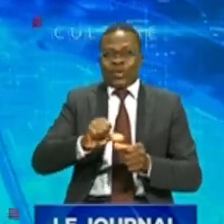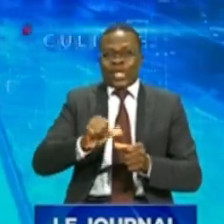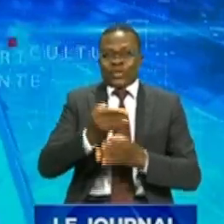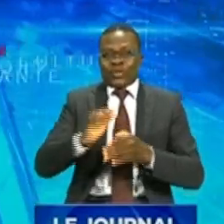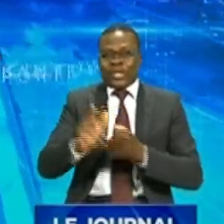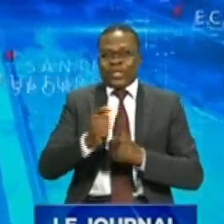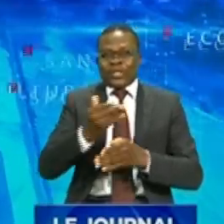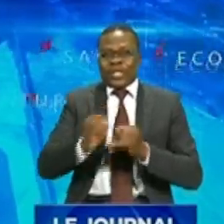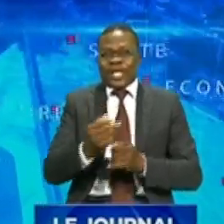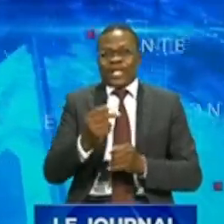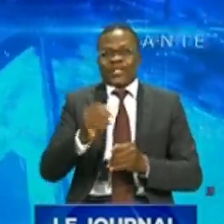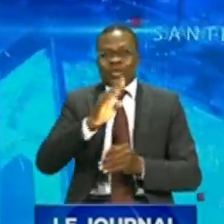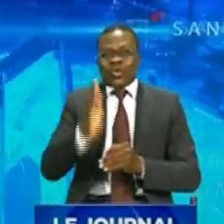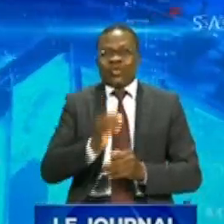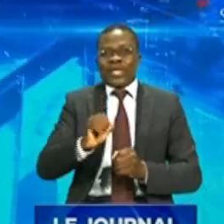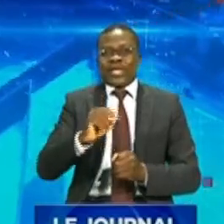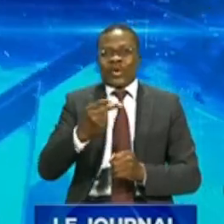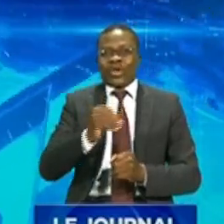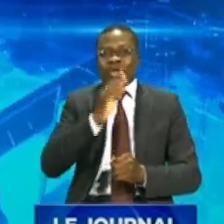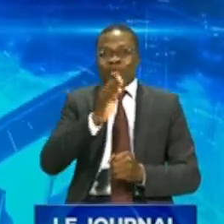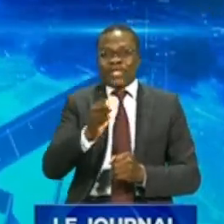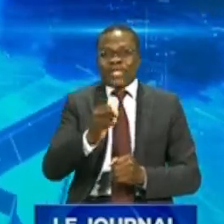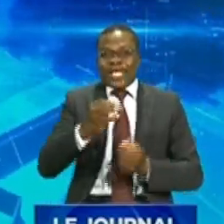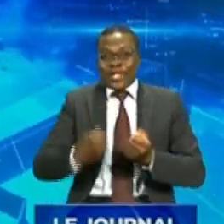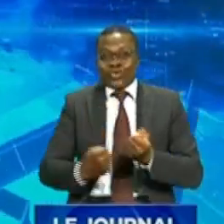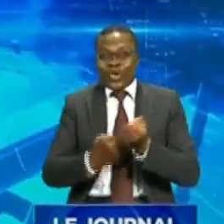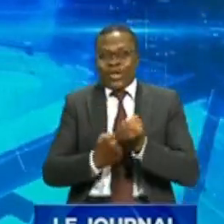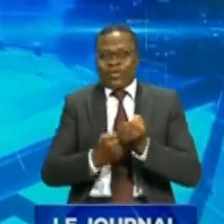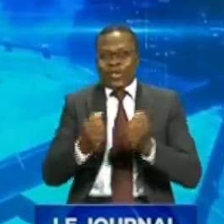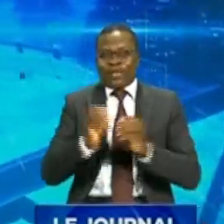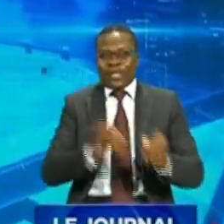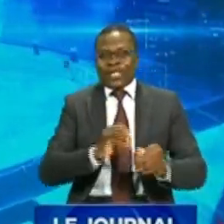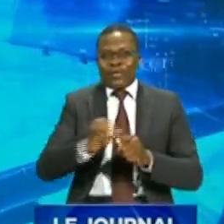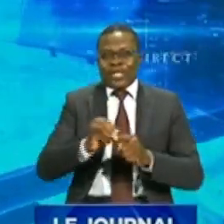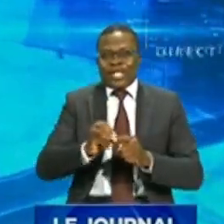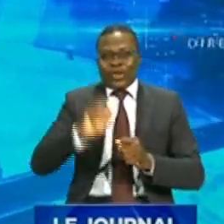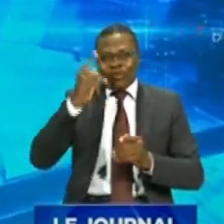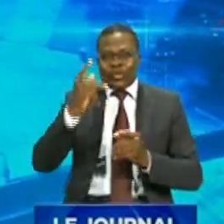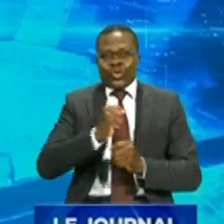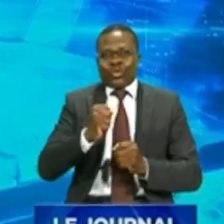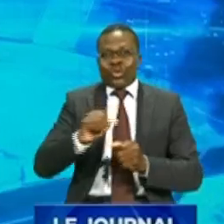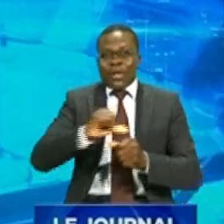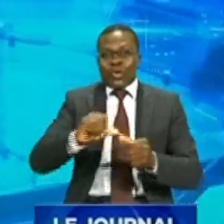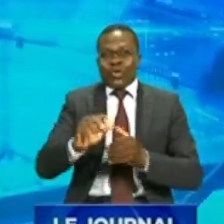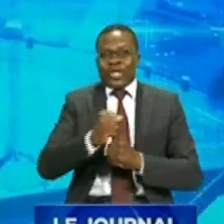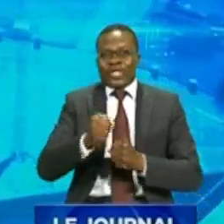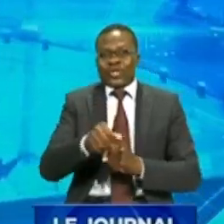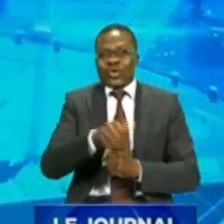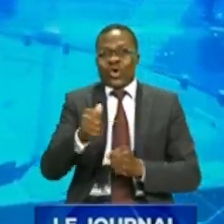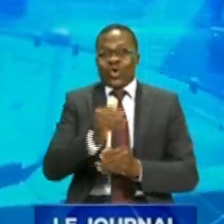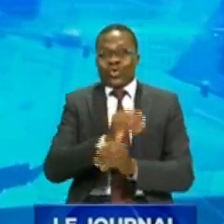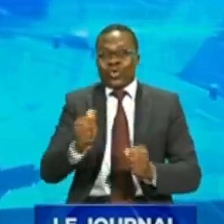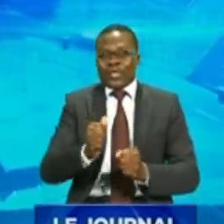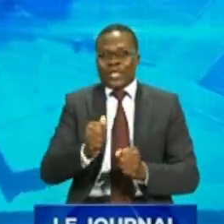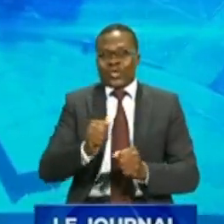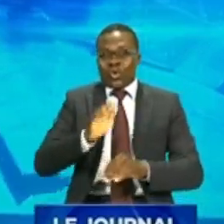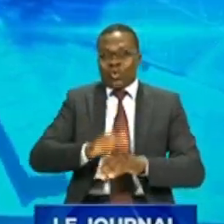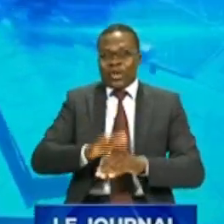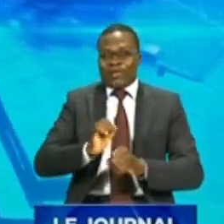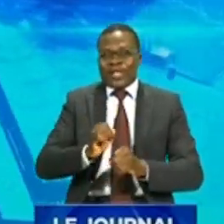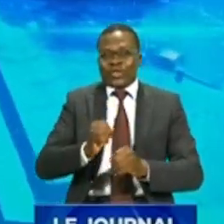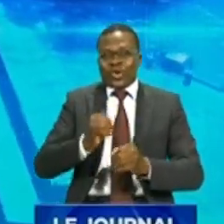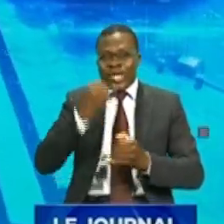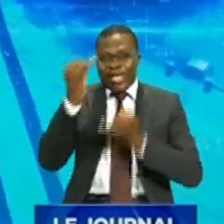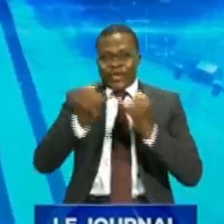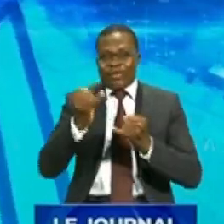bilatérale entre le Bénin et Wallonie-Bruxelles se renforce avec la mise en œuvre du programme Cohésion, Autonomisation, Prévention et